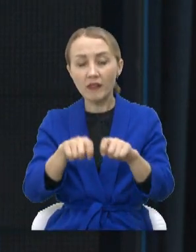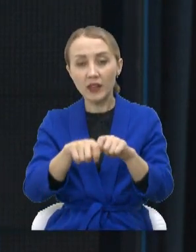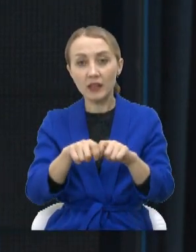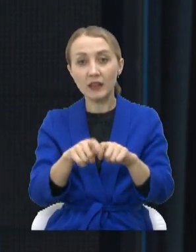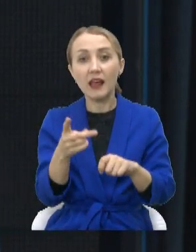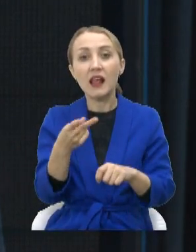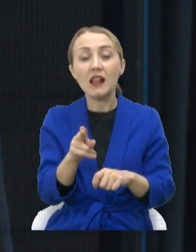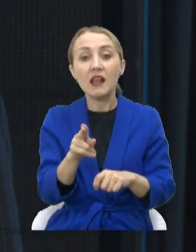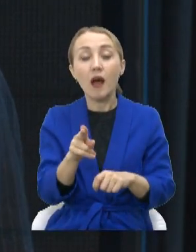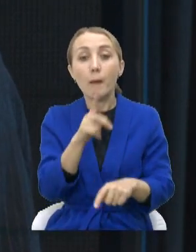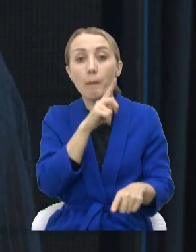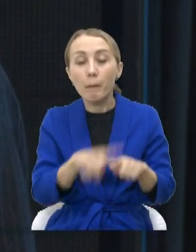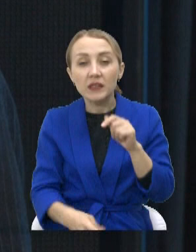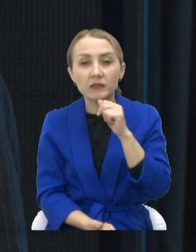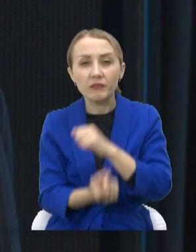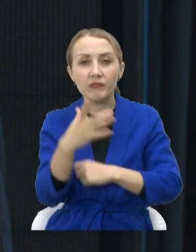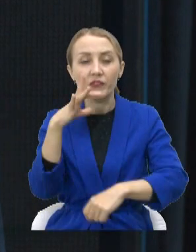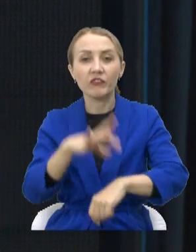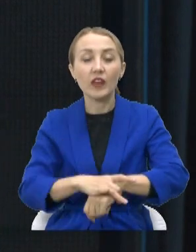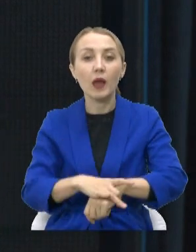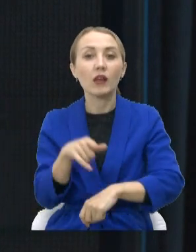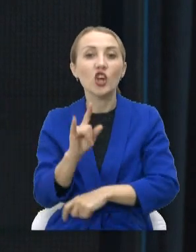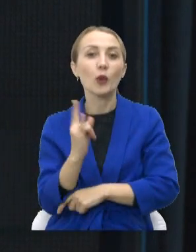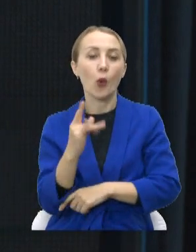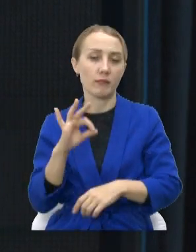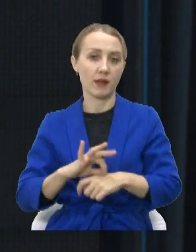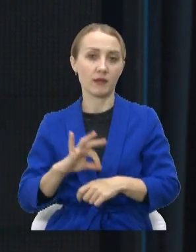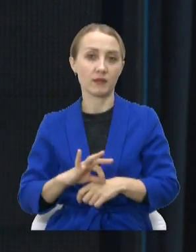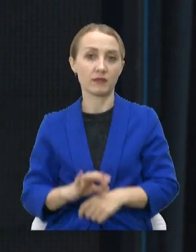диагностики для своевременного выявления рисков патологии плода.